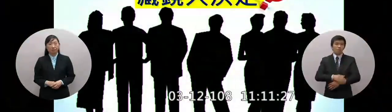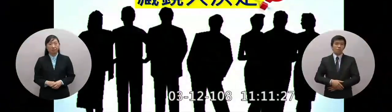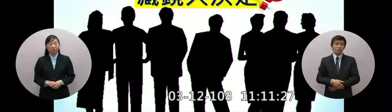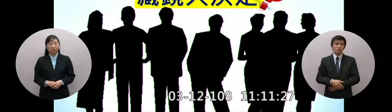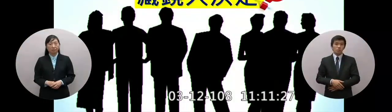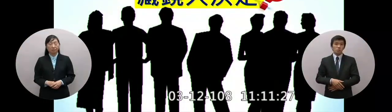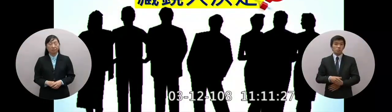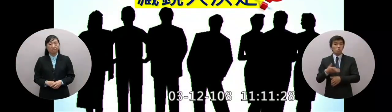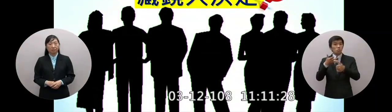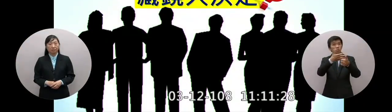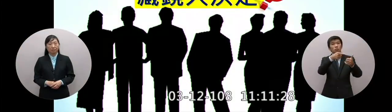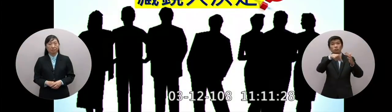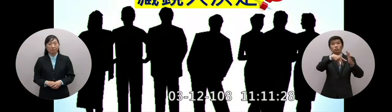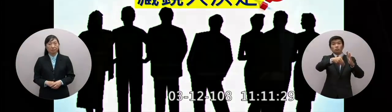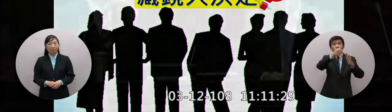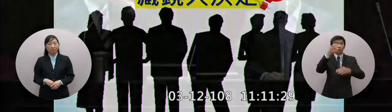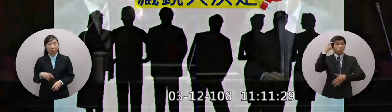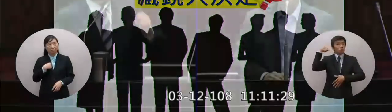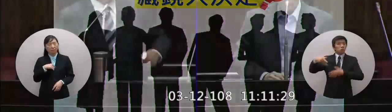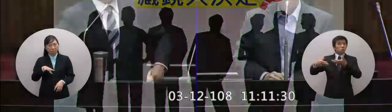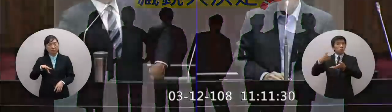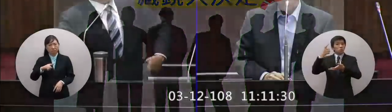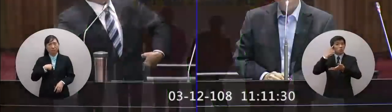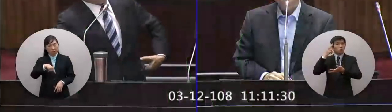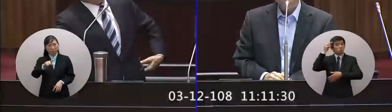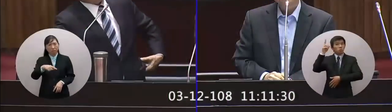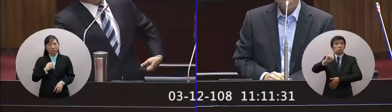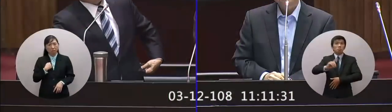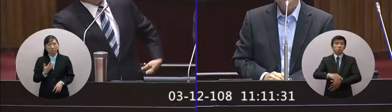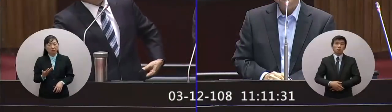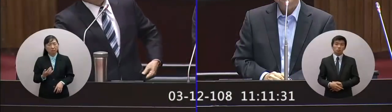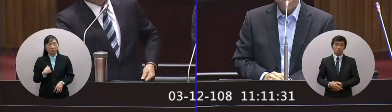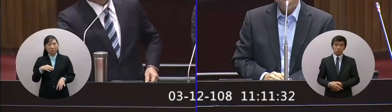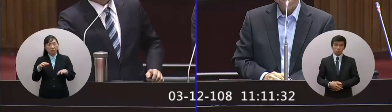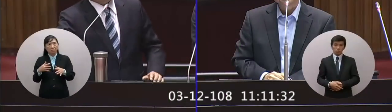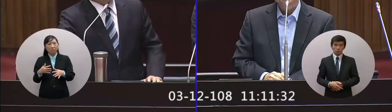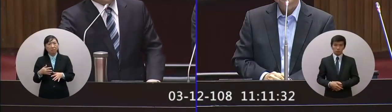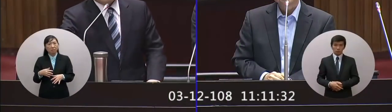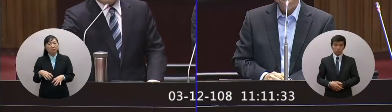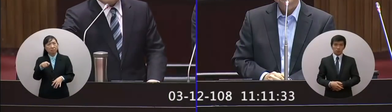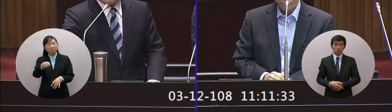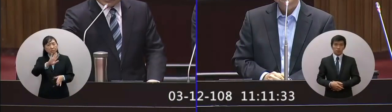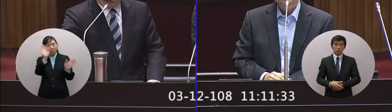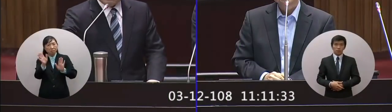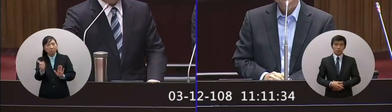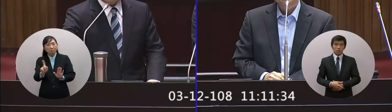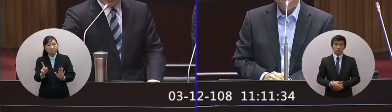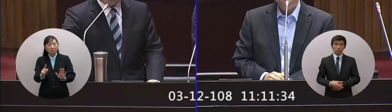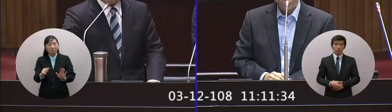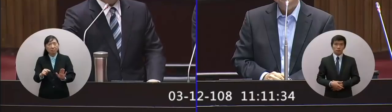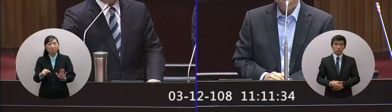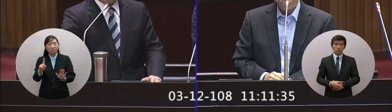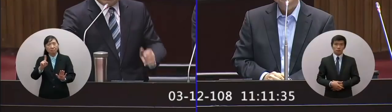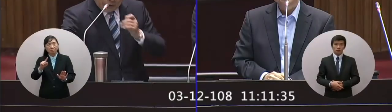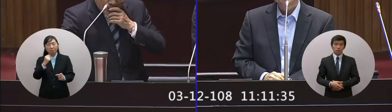院长，你听了以后有什么感觉？ 这个我来了解看看，我来了解看这是怎么样的情况跟